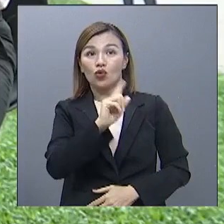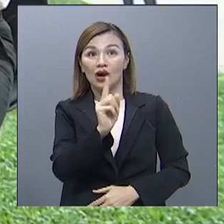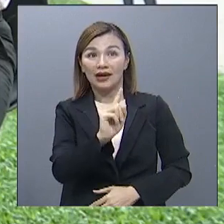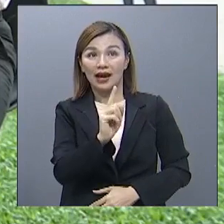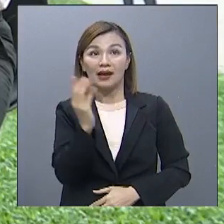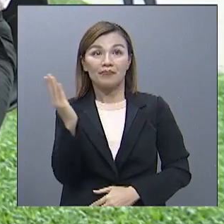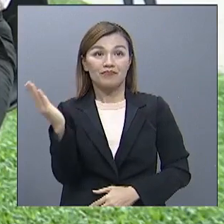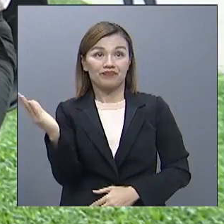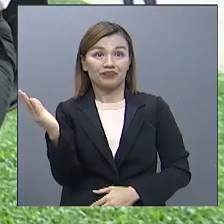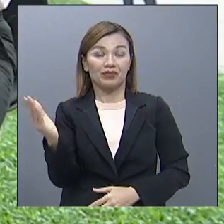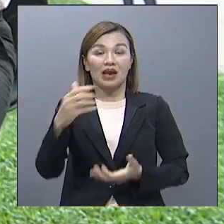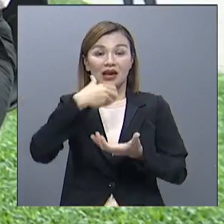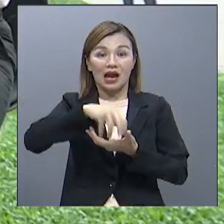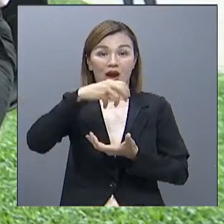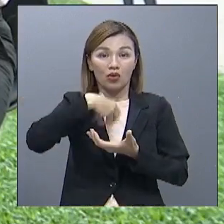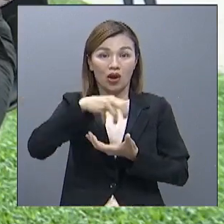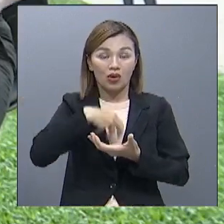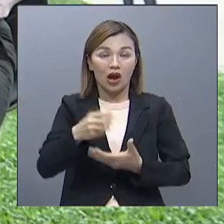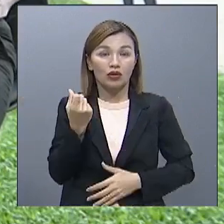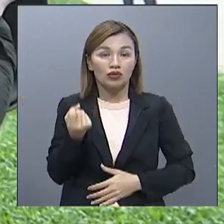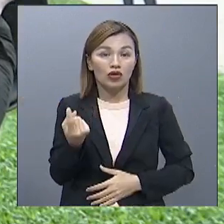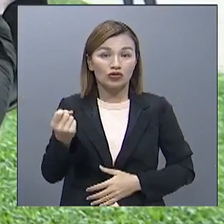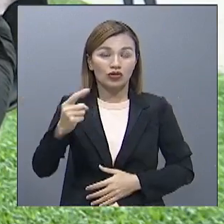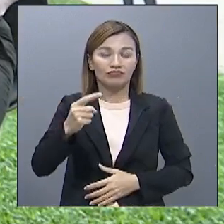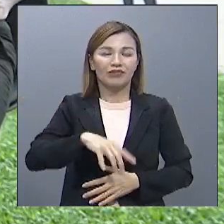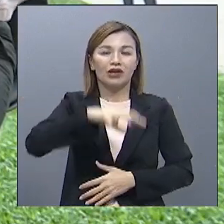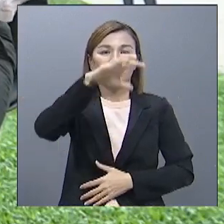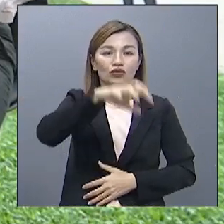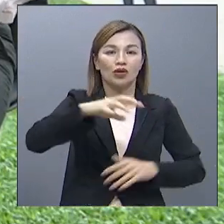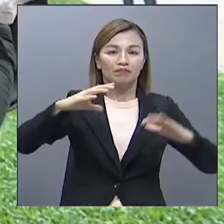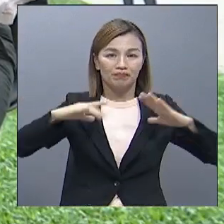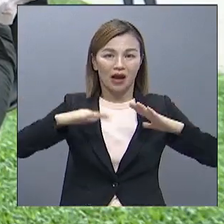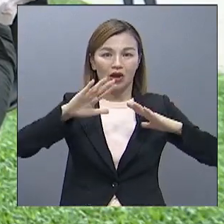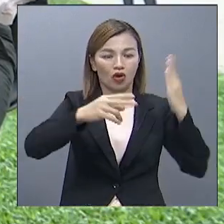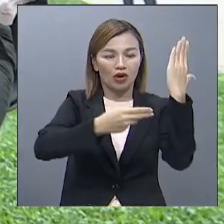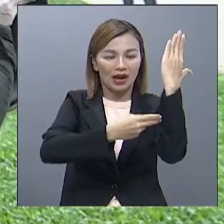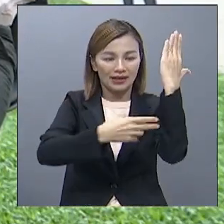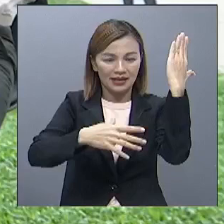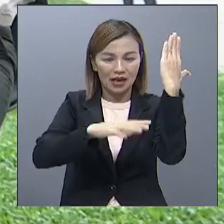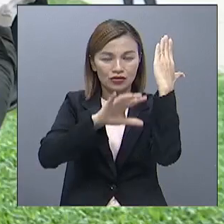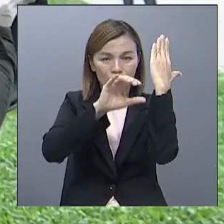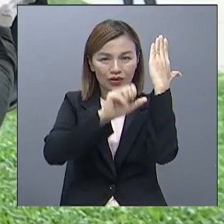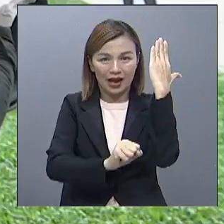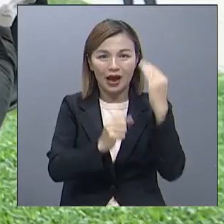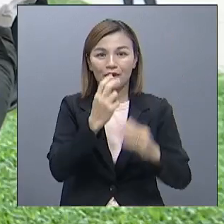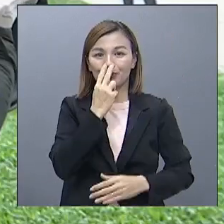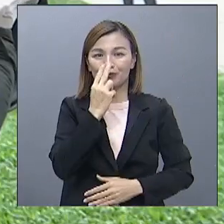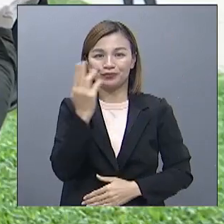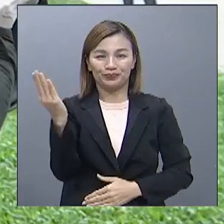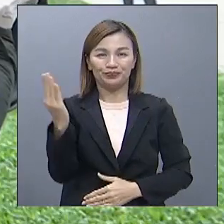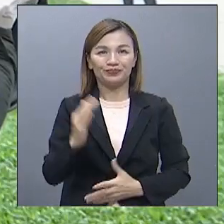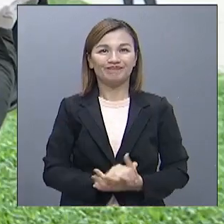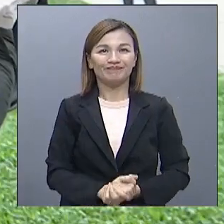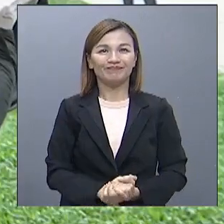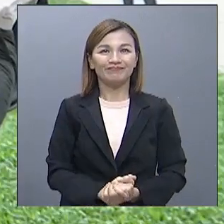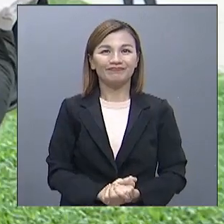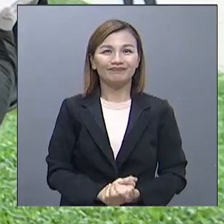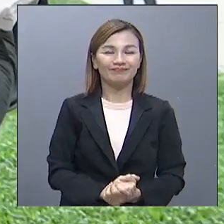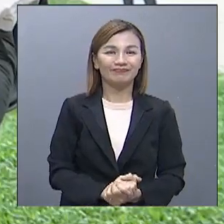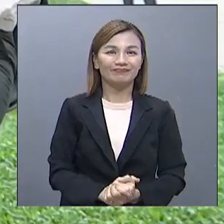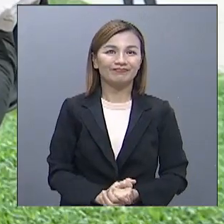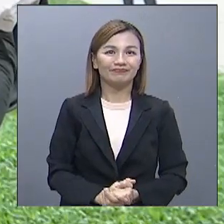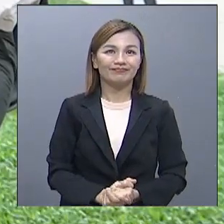จิตธรรมรายงานสดจากสวนสาธารณะเทศบาลนครหาดใหญ่จังหวัดสงขลาคุณพัชราคะ เชิญครับ